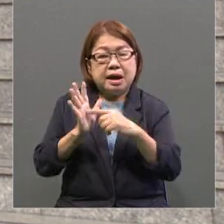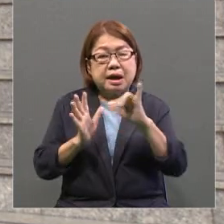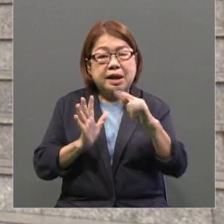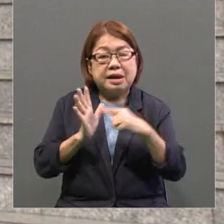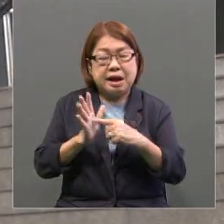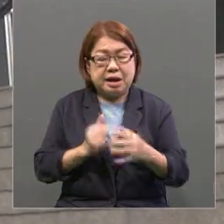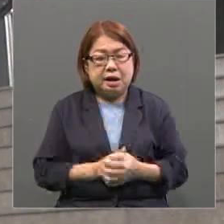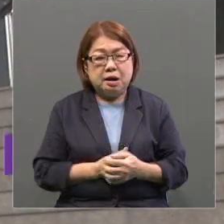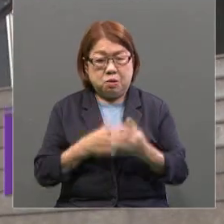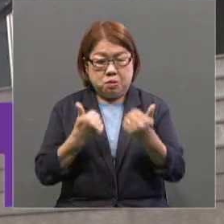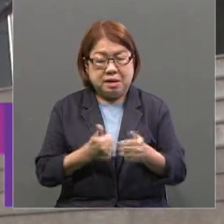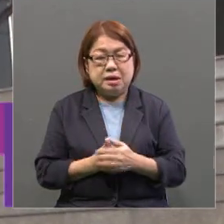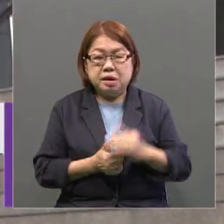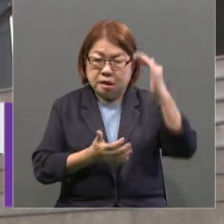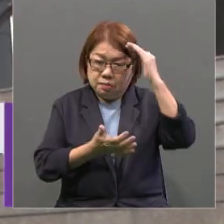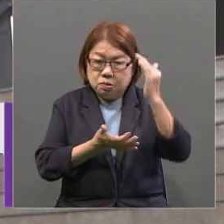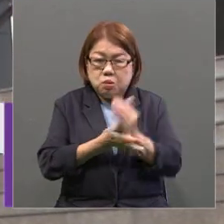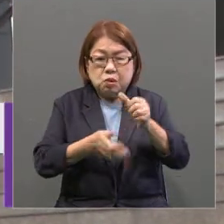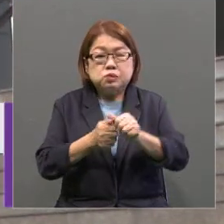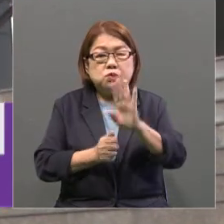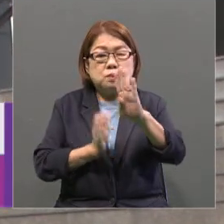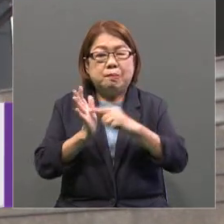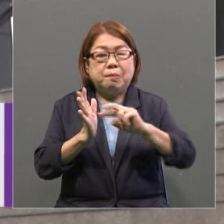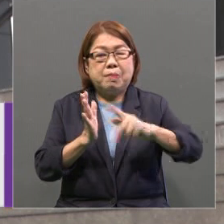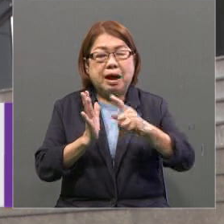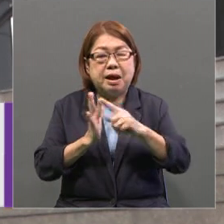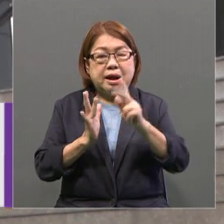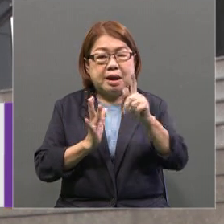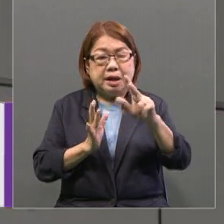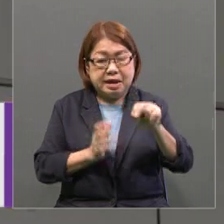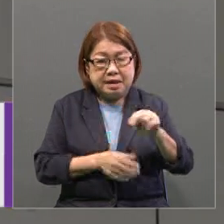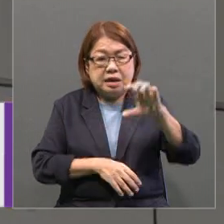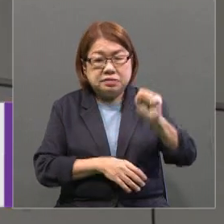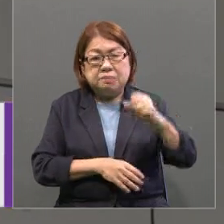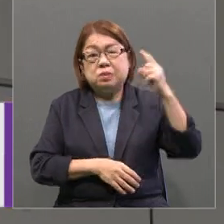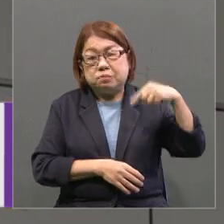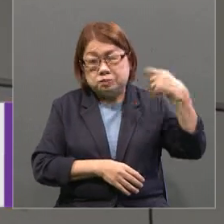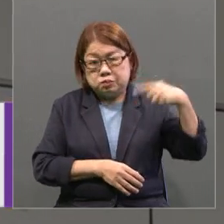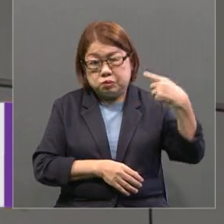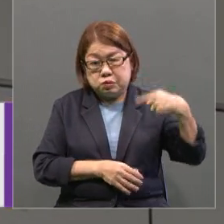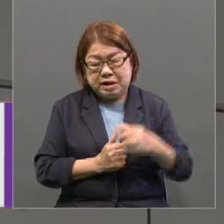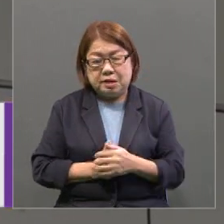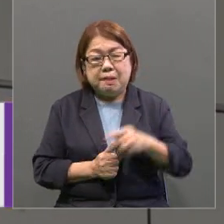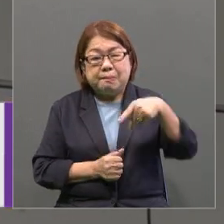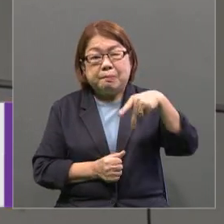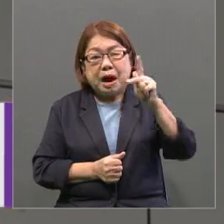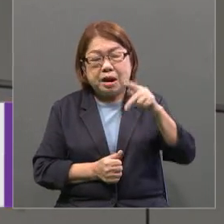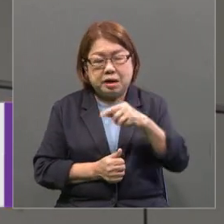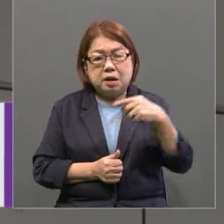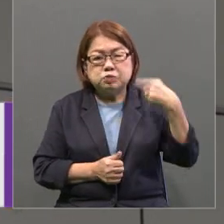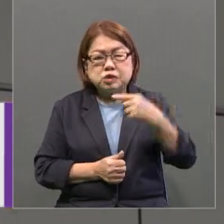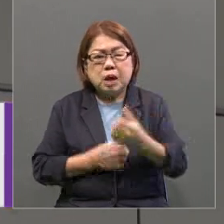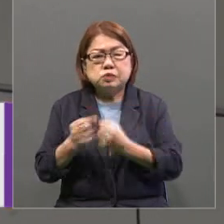ทางพนักงานสอบสวนสนบางเขนได้นำตัวนางสาวนิรมลหรือว่ามิ้นท์ซึ่งเป็นผู้ต้องหาคดีฆ่าบกปูนเด็กหญิงวัย 12ปี